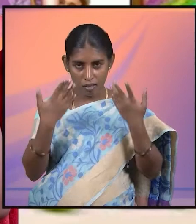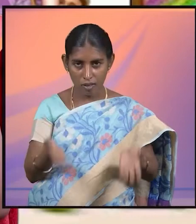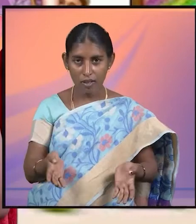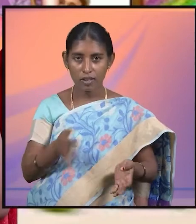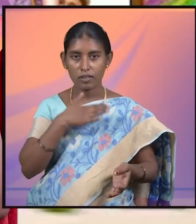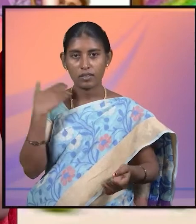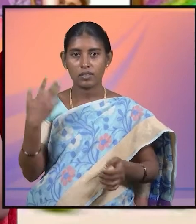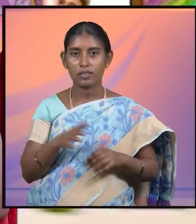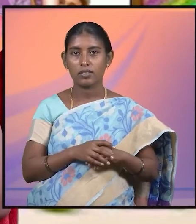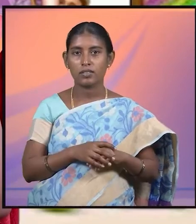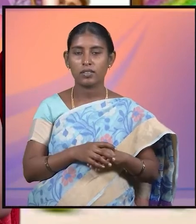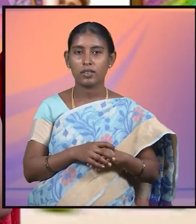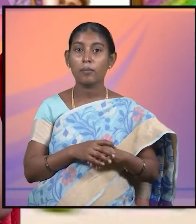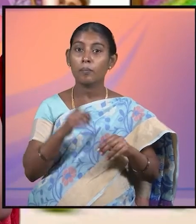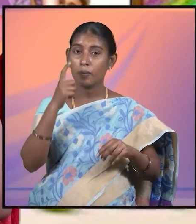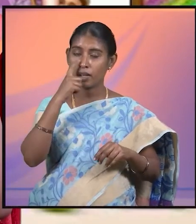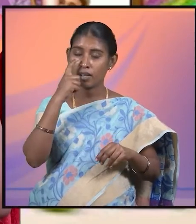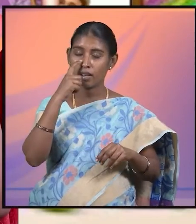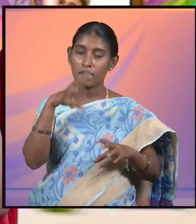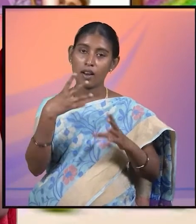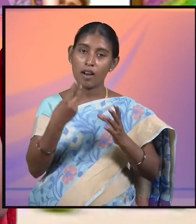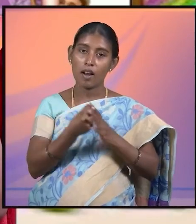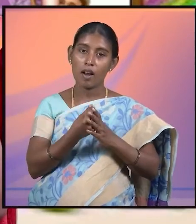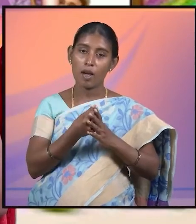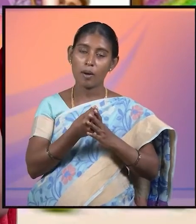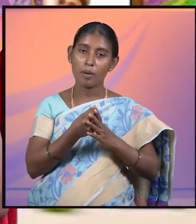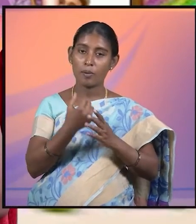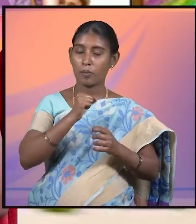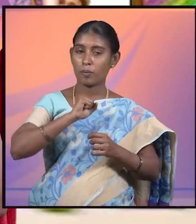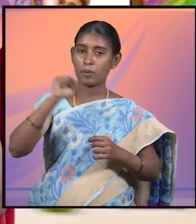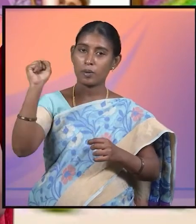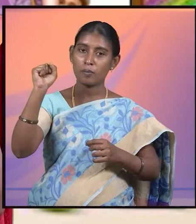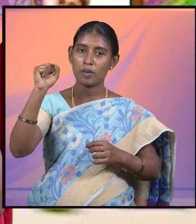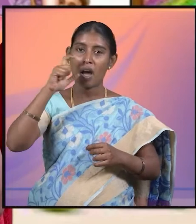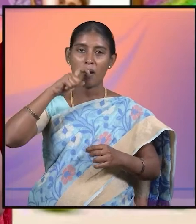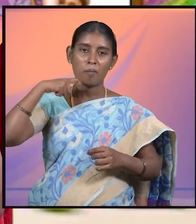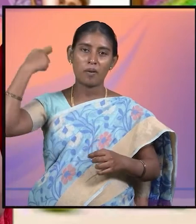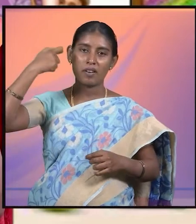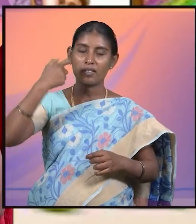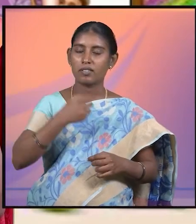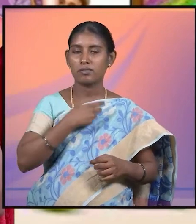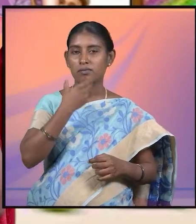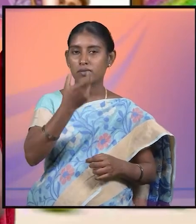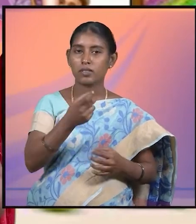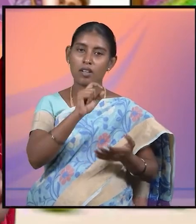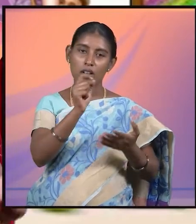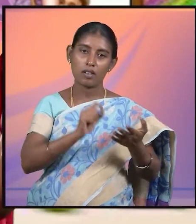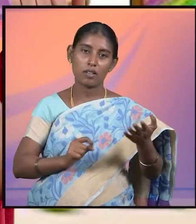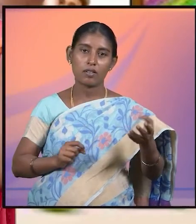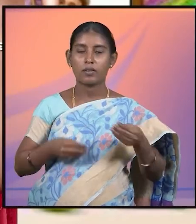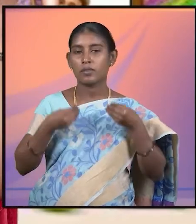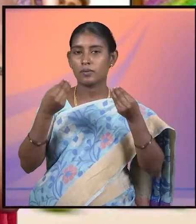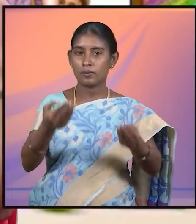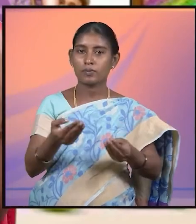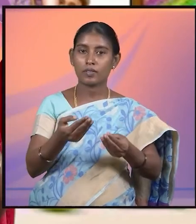கவிழ்ந்தார் என்றெல்லாம் பாடி பெண் உரிமை, பெண் கல்விக்காக சிம்ம குரல் கொடுத்தார் பாரதியார். இவரின்